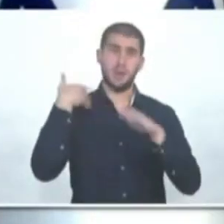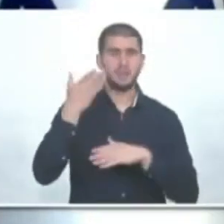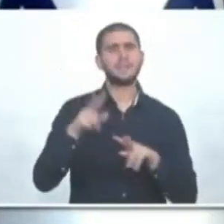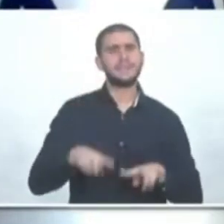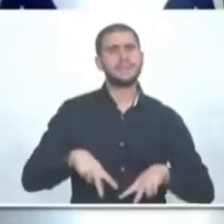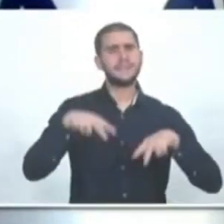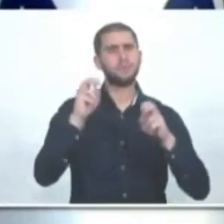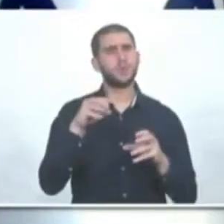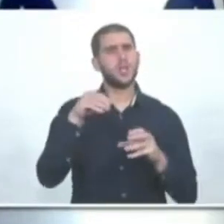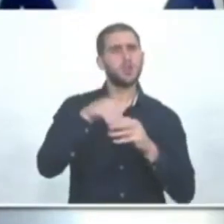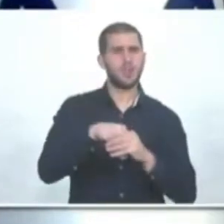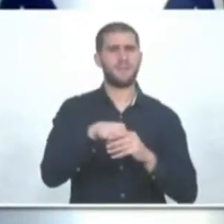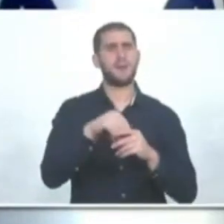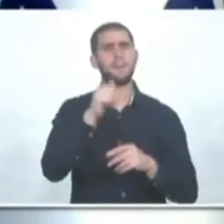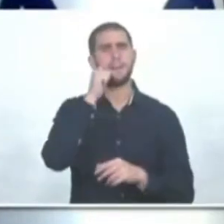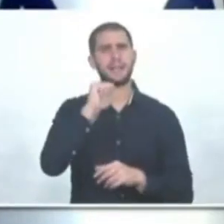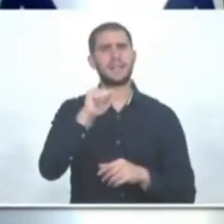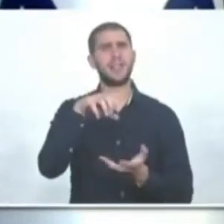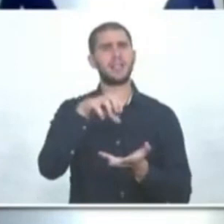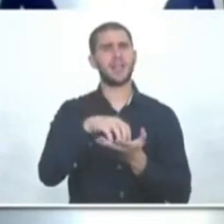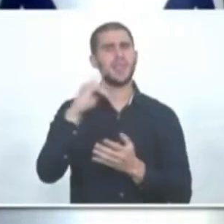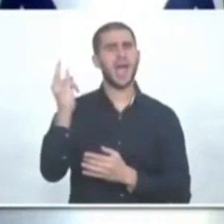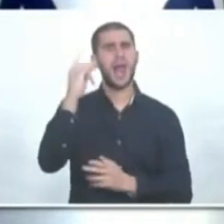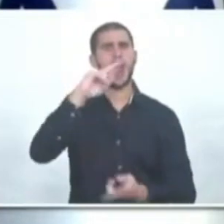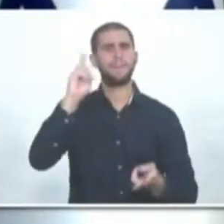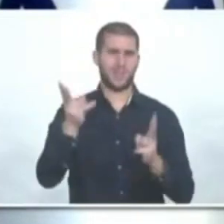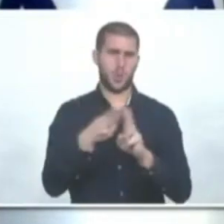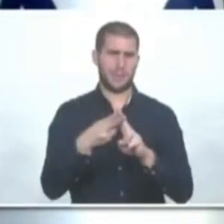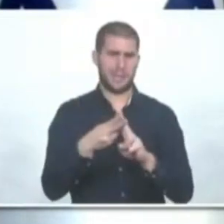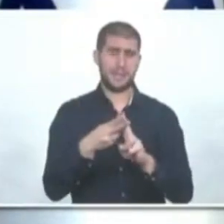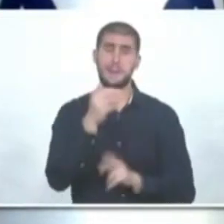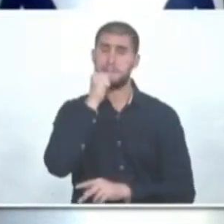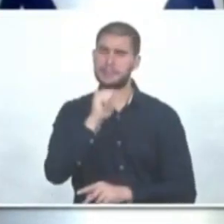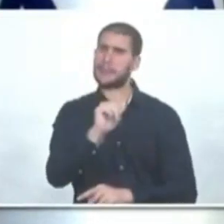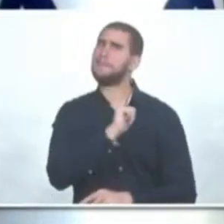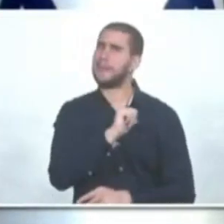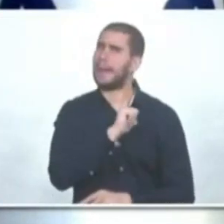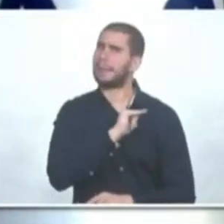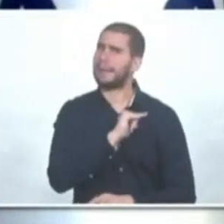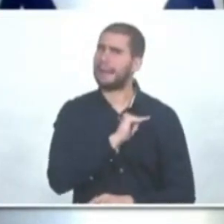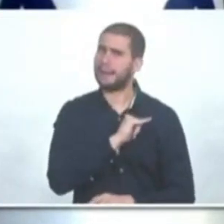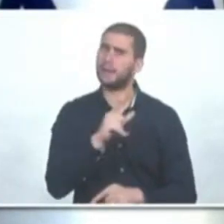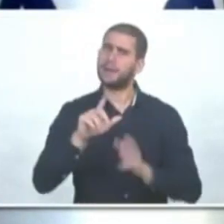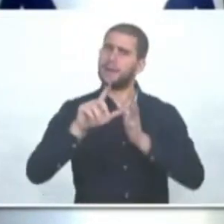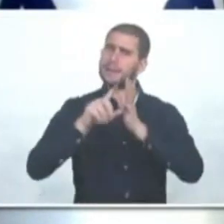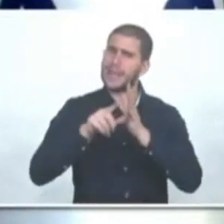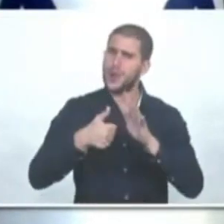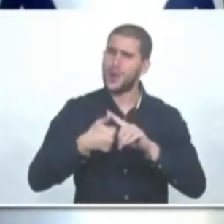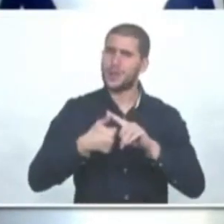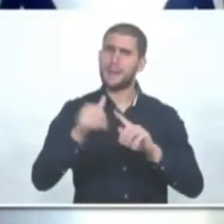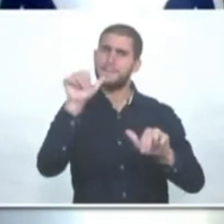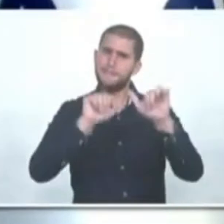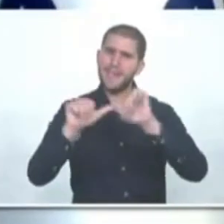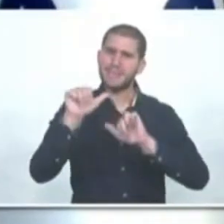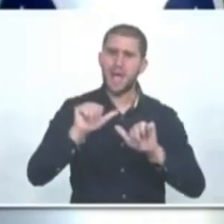לנו הזדמנות להשתתף במסע לתחנת החלל הבינלאומית. מסע מרתק אל טכנולוגיה,